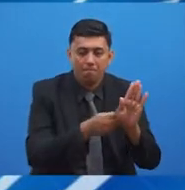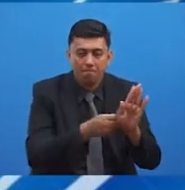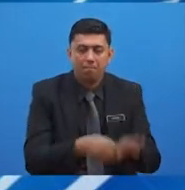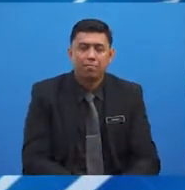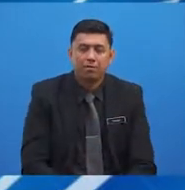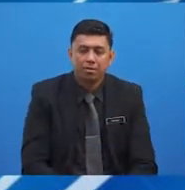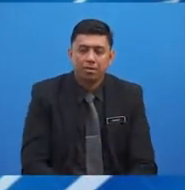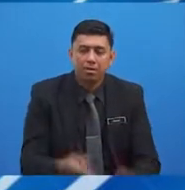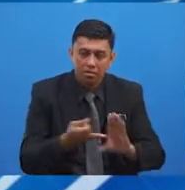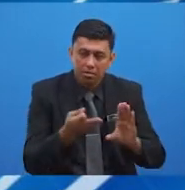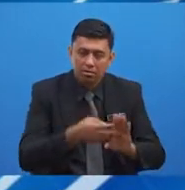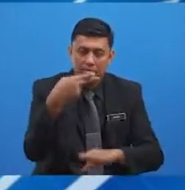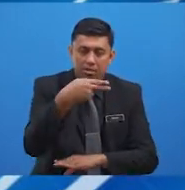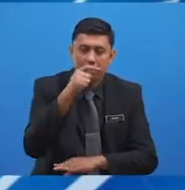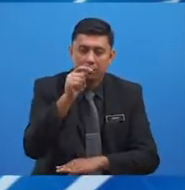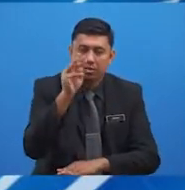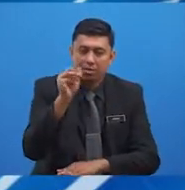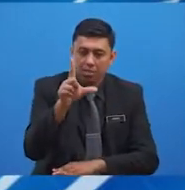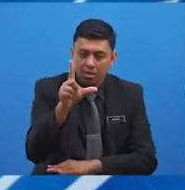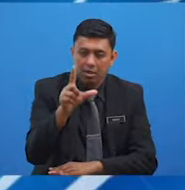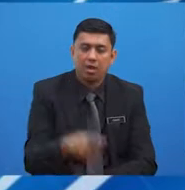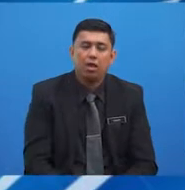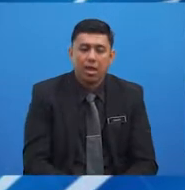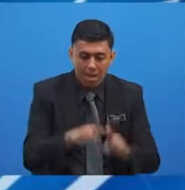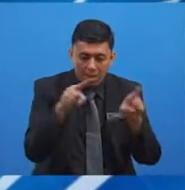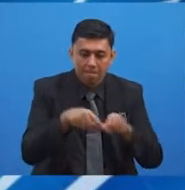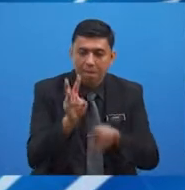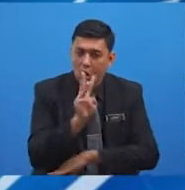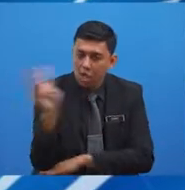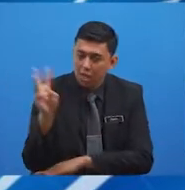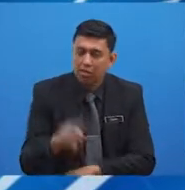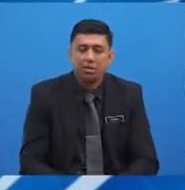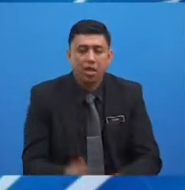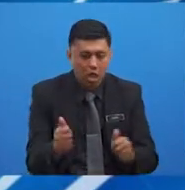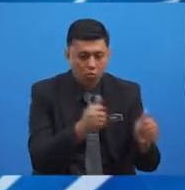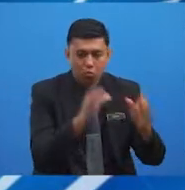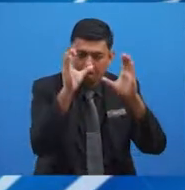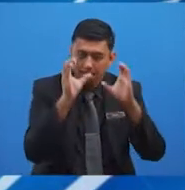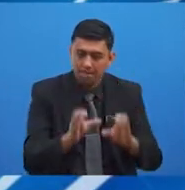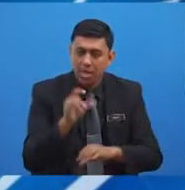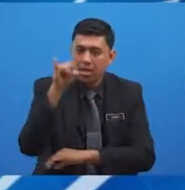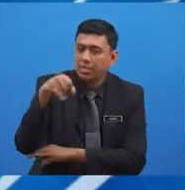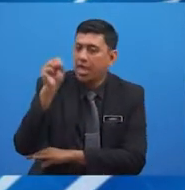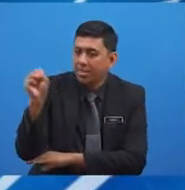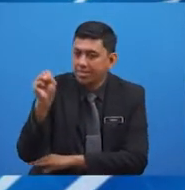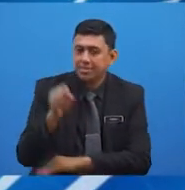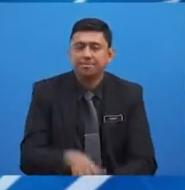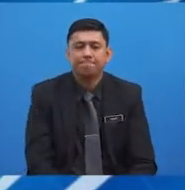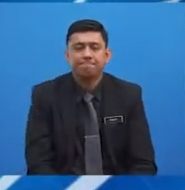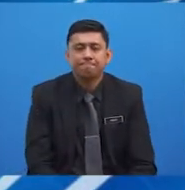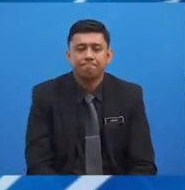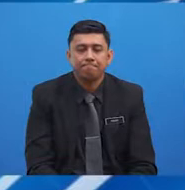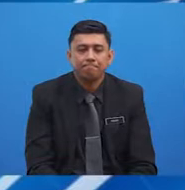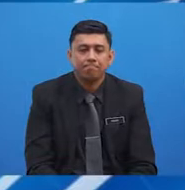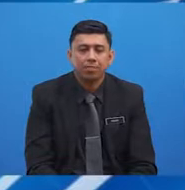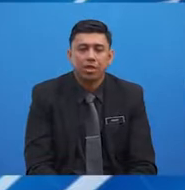fail HTML untuk paparan laman web dan fail aturcara JavaScript.